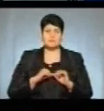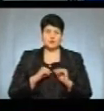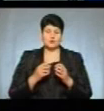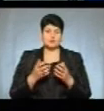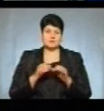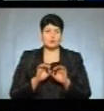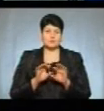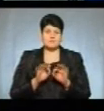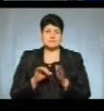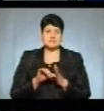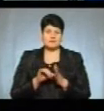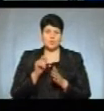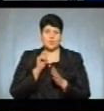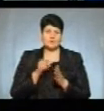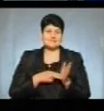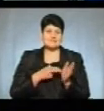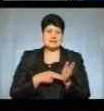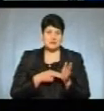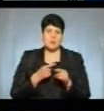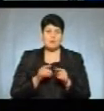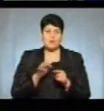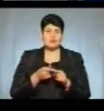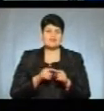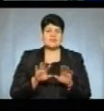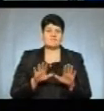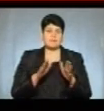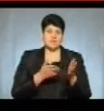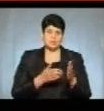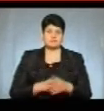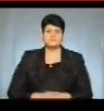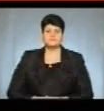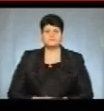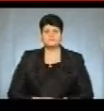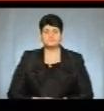отримати коментар представників «Укрзалізниці» про цей випадок.